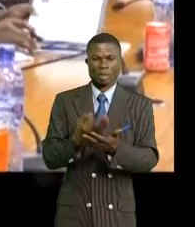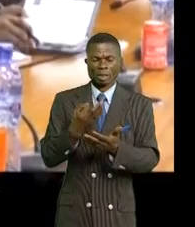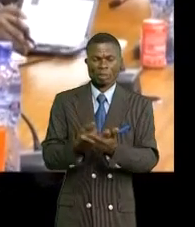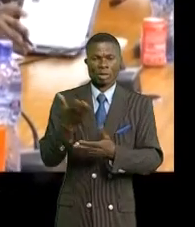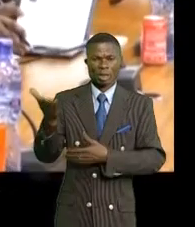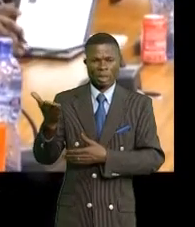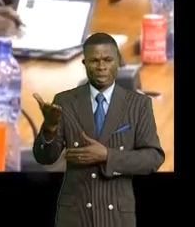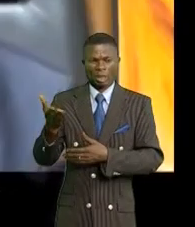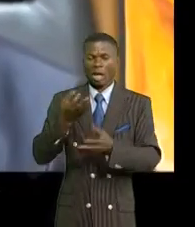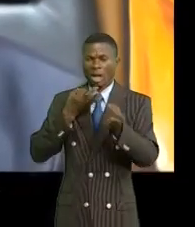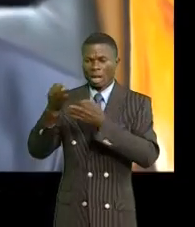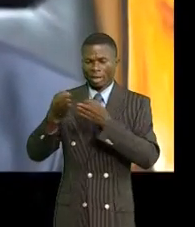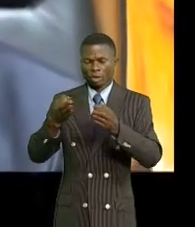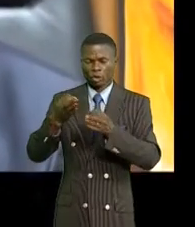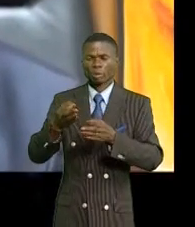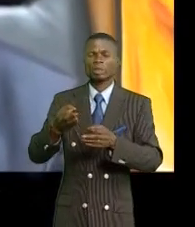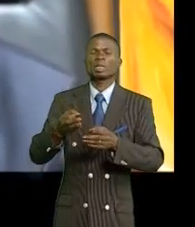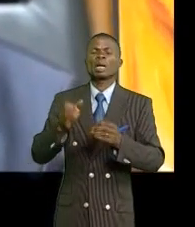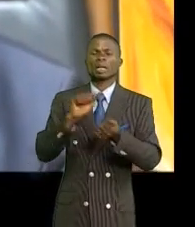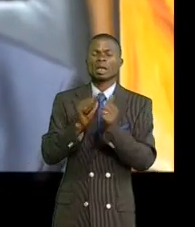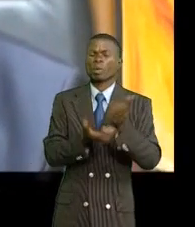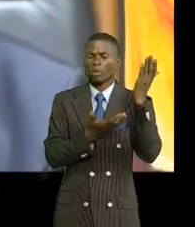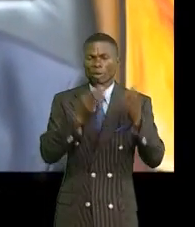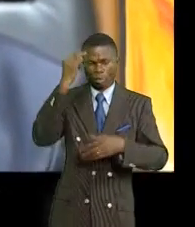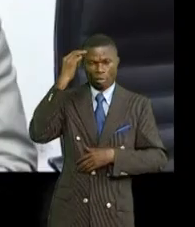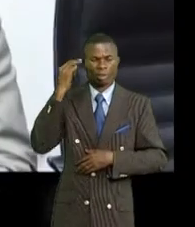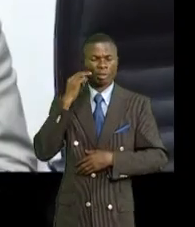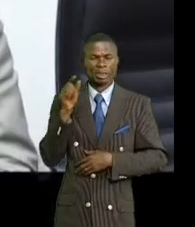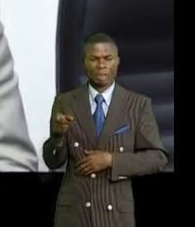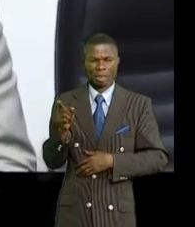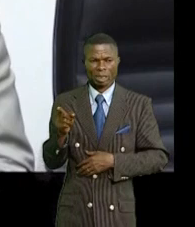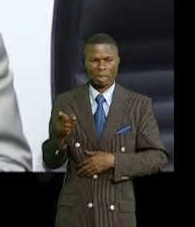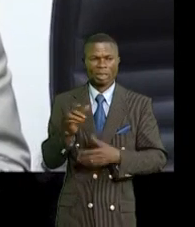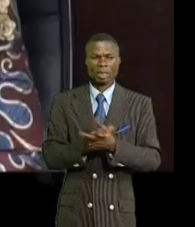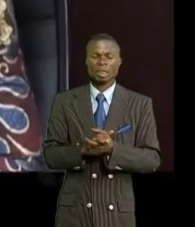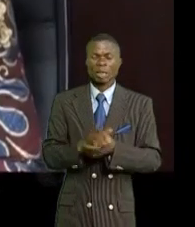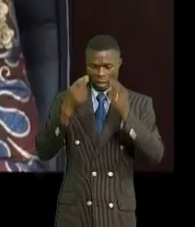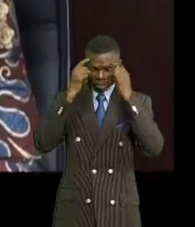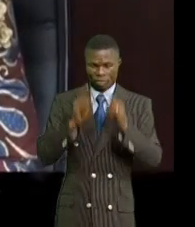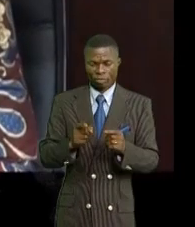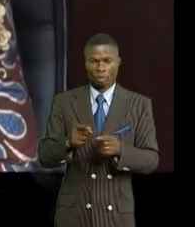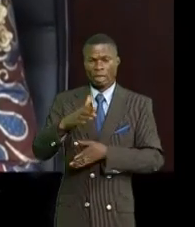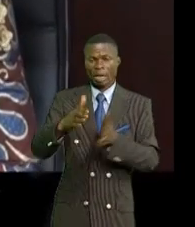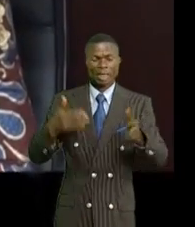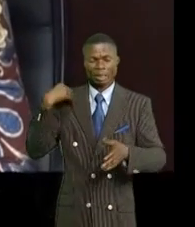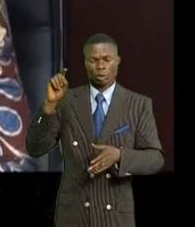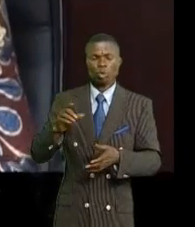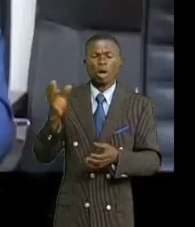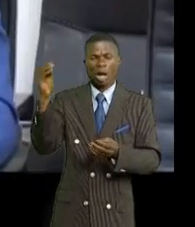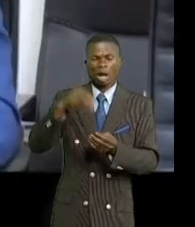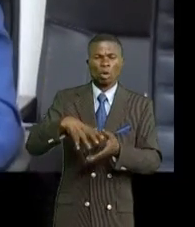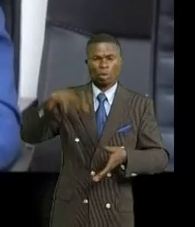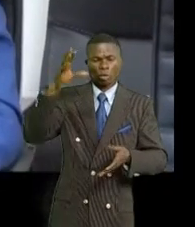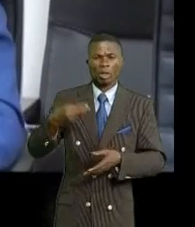côté rappelés à l'ordre par les chefs de l'exécutif national, Jean-Michel Samalukonde Kieng, qui tient à la mobilisation des recettes pour donner